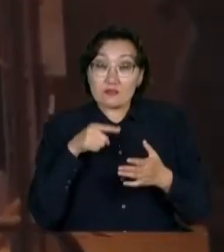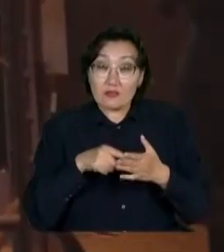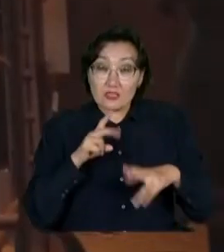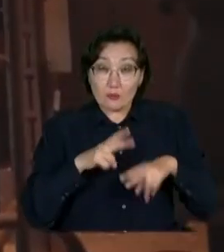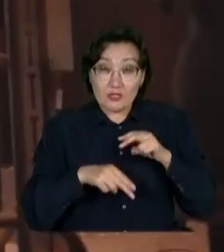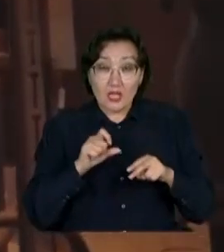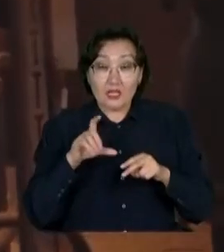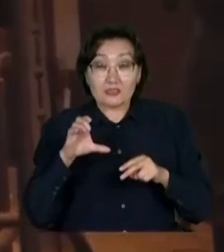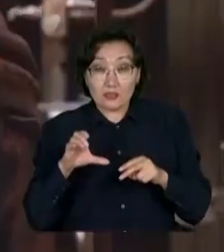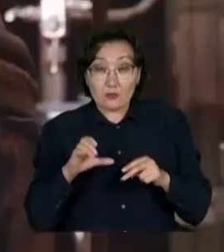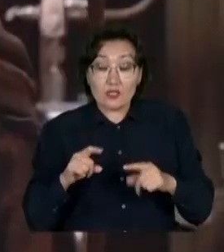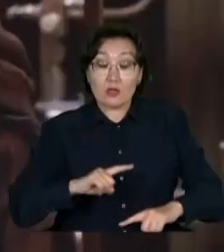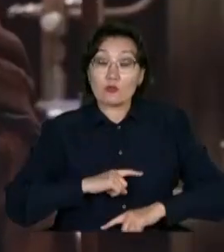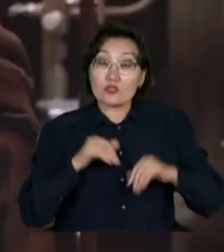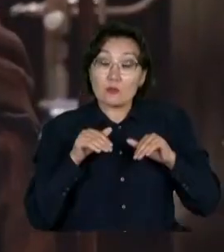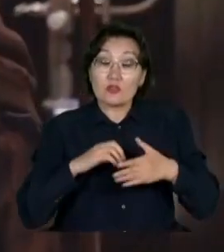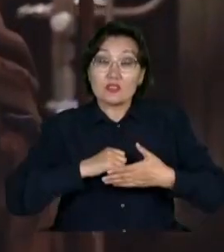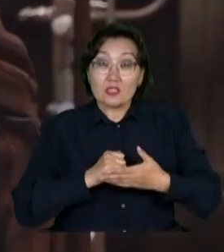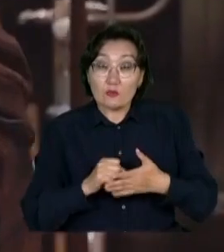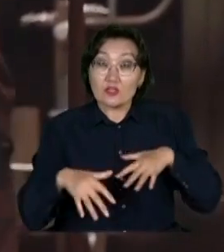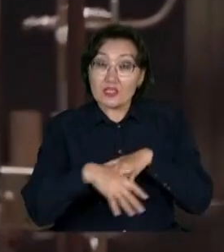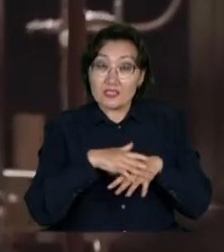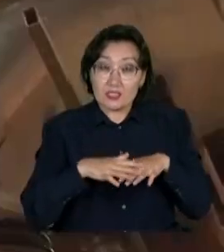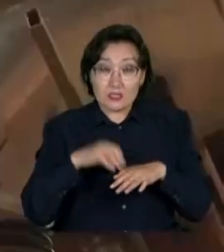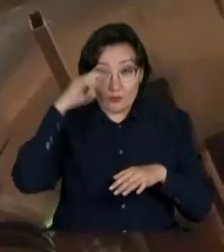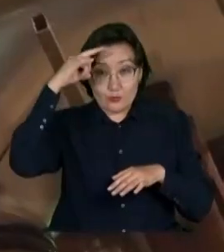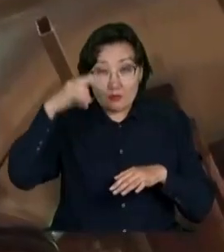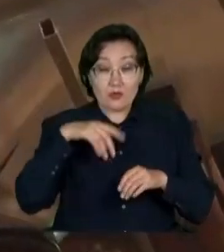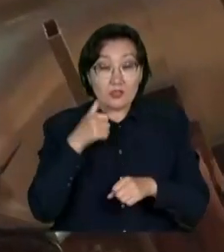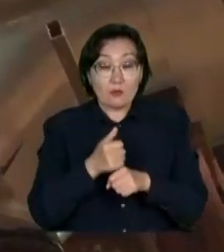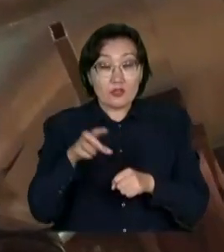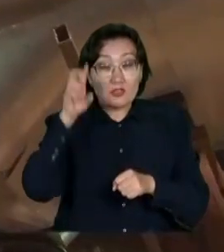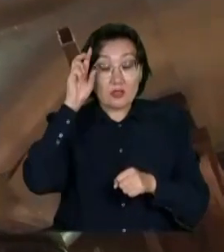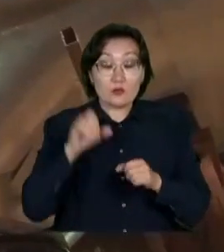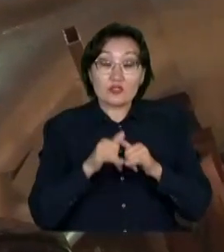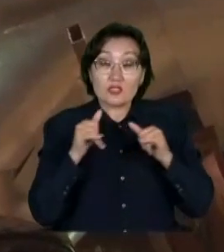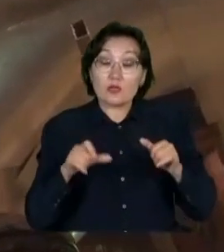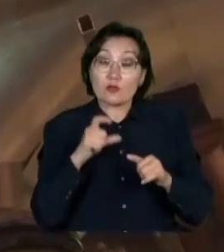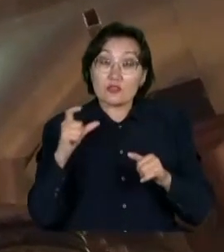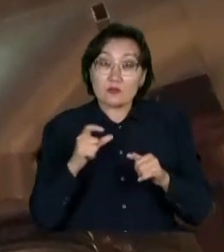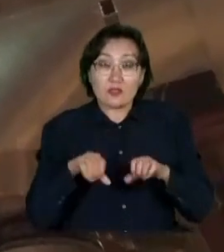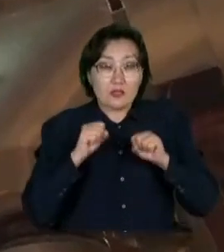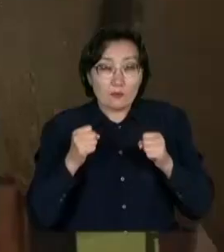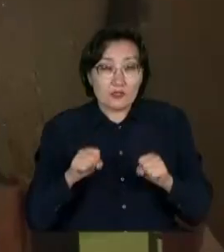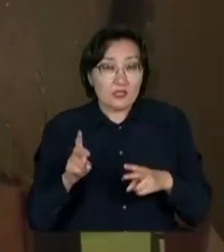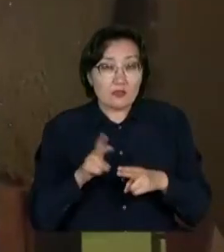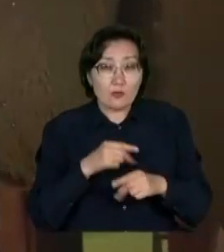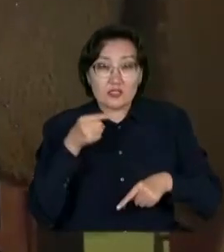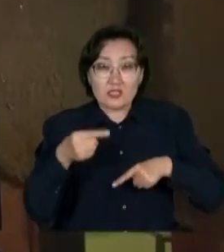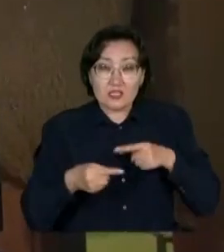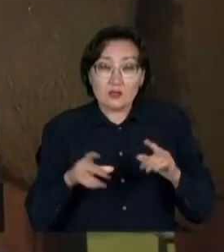строительства АЭС. Финальное решение примет население страны. По мнению главы государства, развитие экономики невозможно без